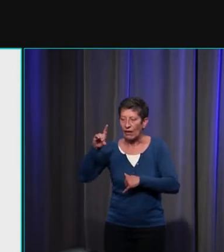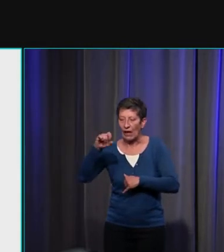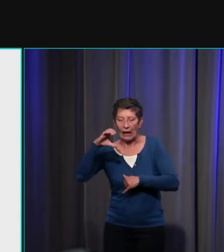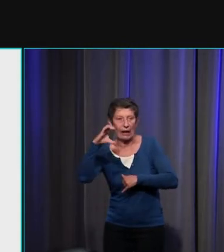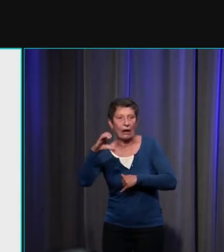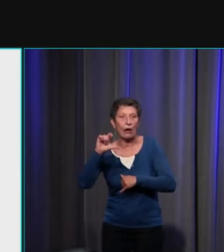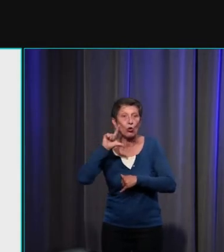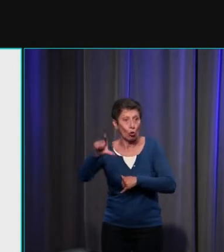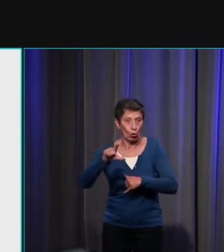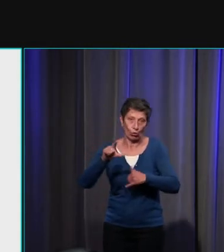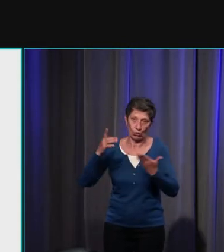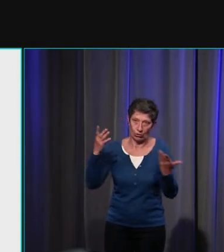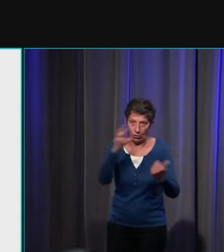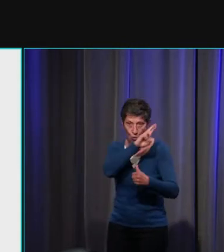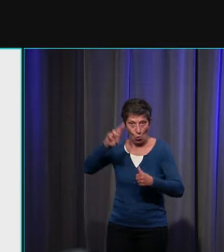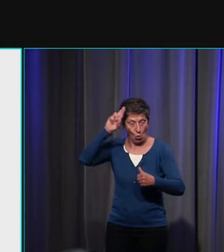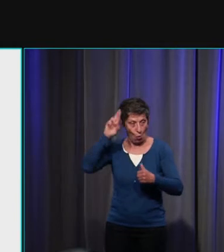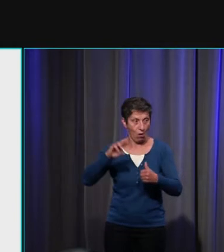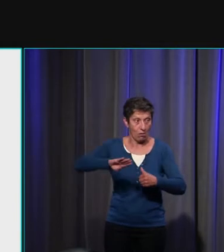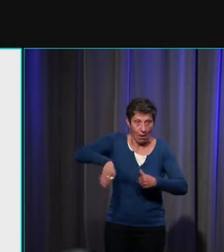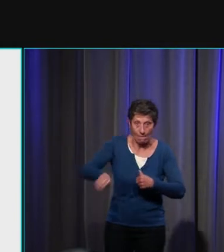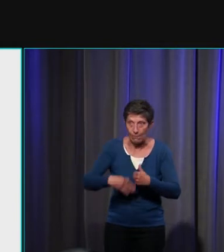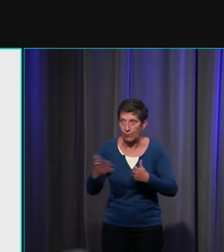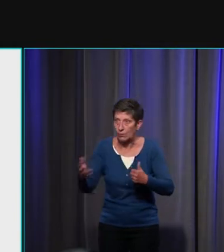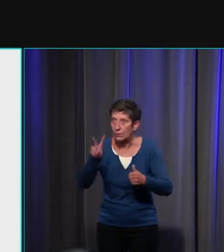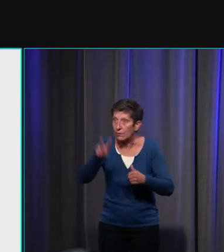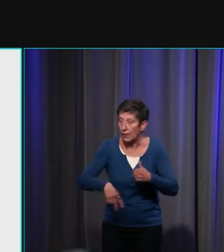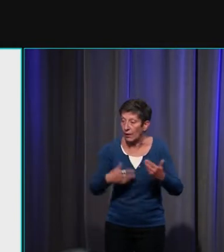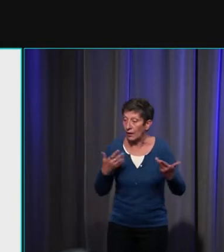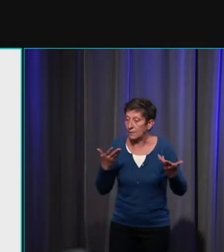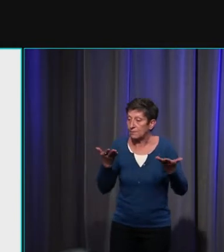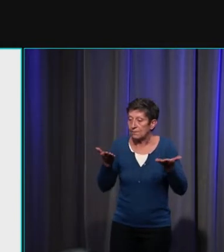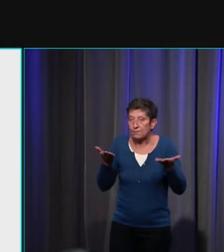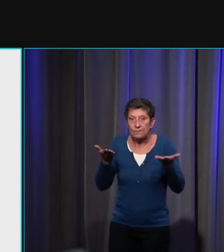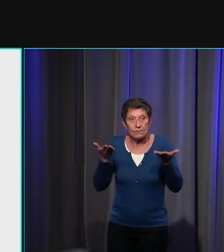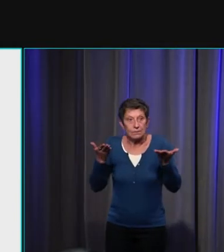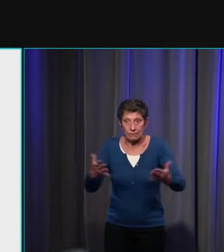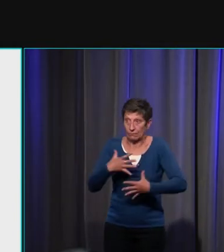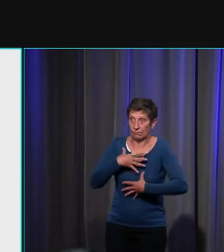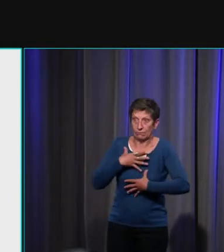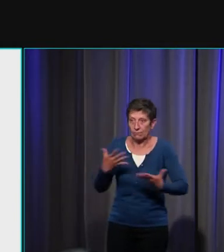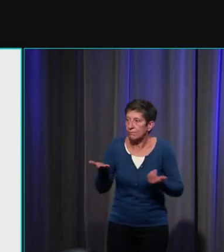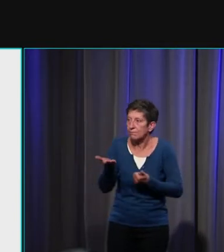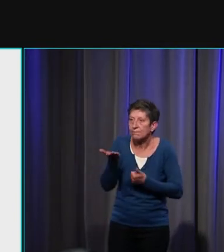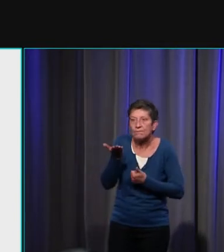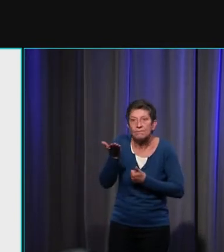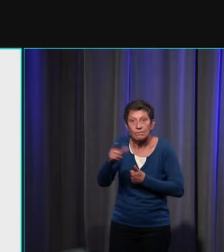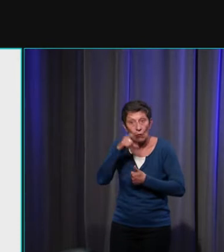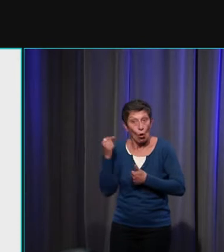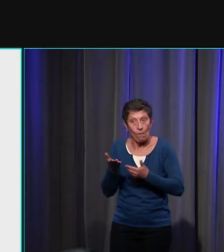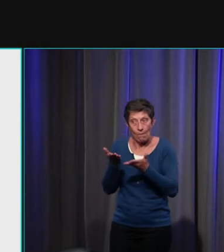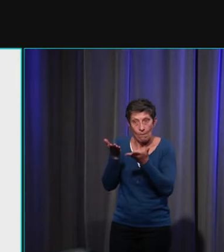de naples empereur romain germanique stupeur du monde dira de lui un chroniqueur anglais matthew parris cet homme